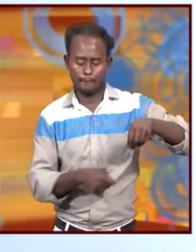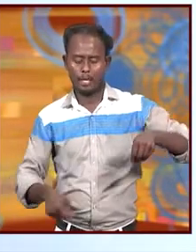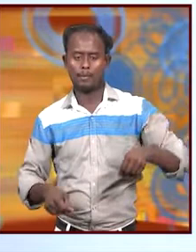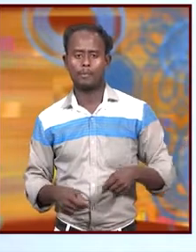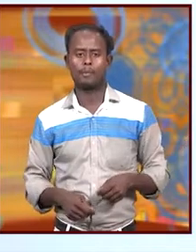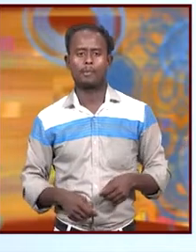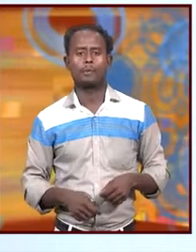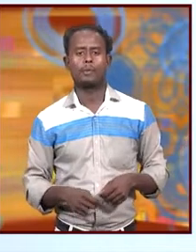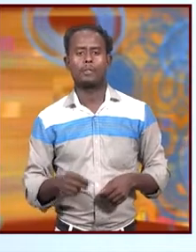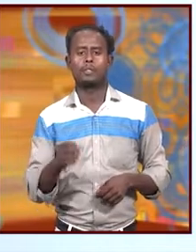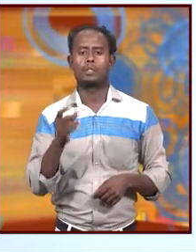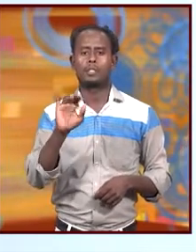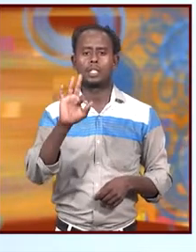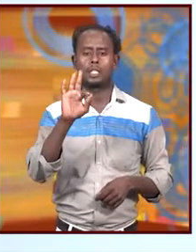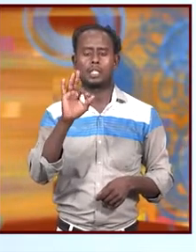நாம்